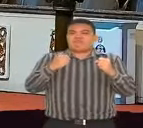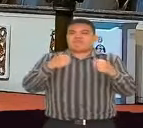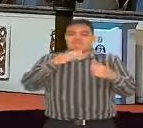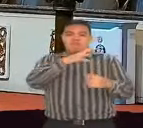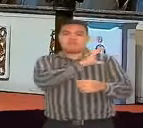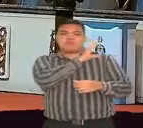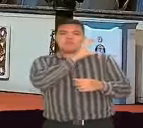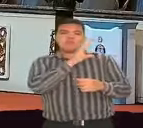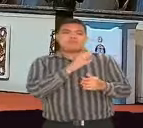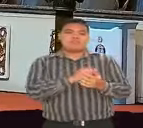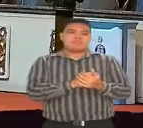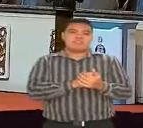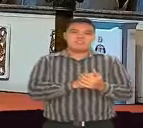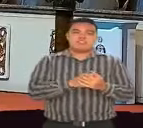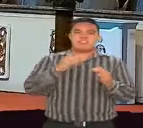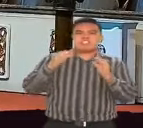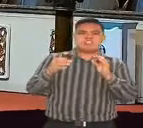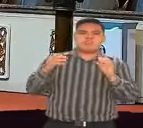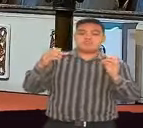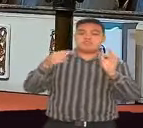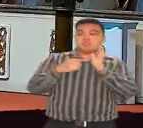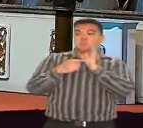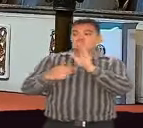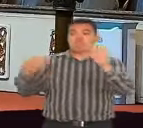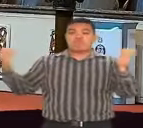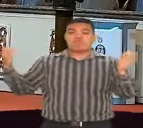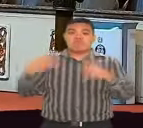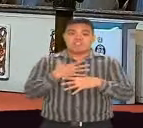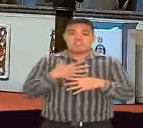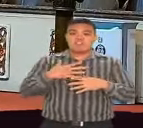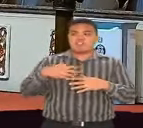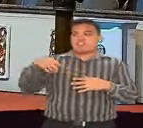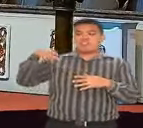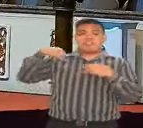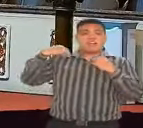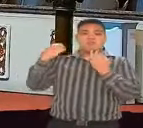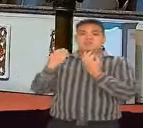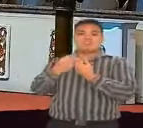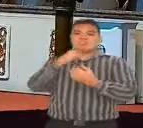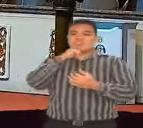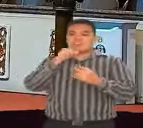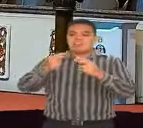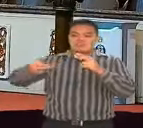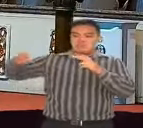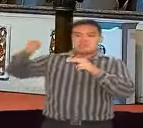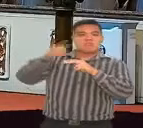Ngano man, kay kung napakita ko kahadlok ang ako mga anak, di mo sakay.